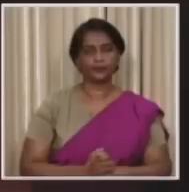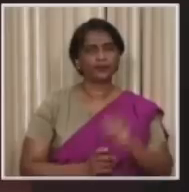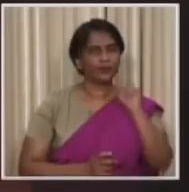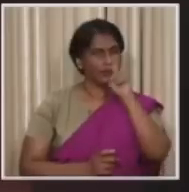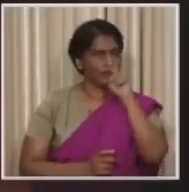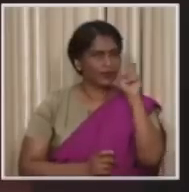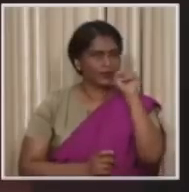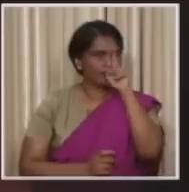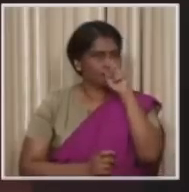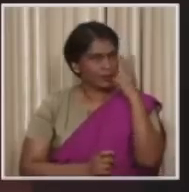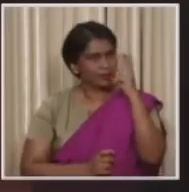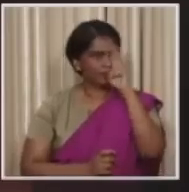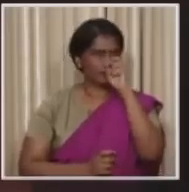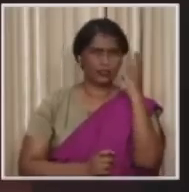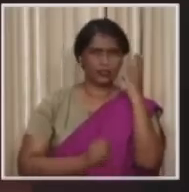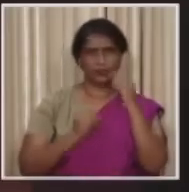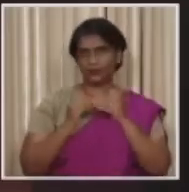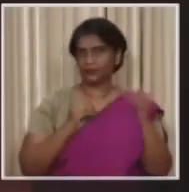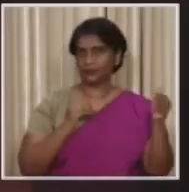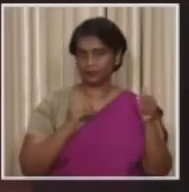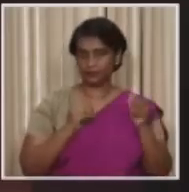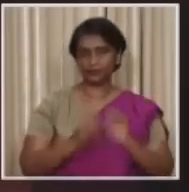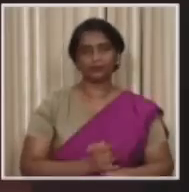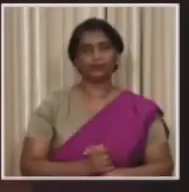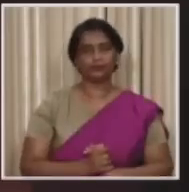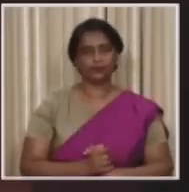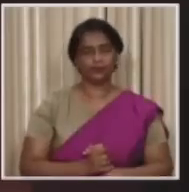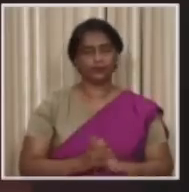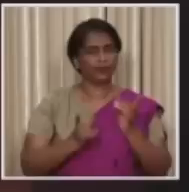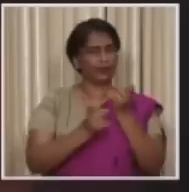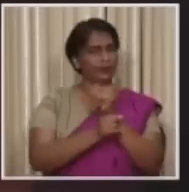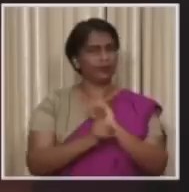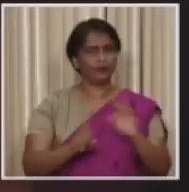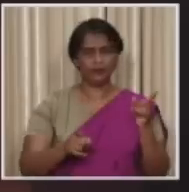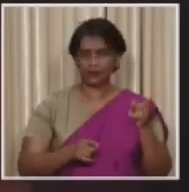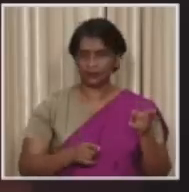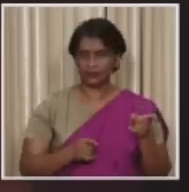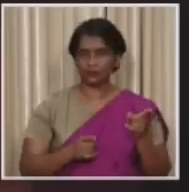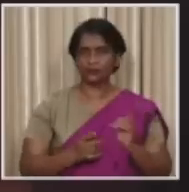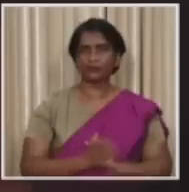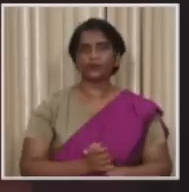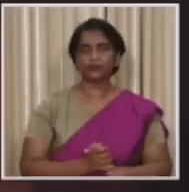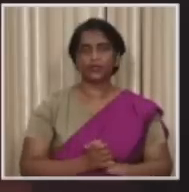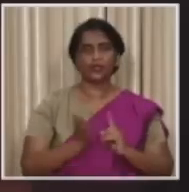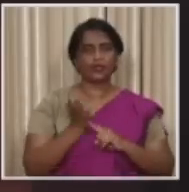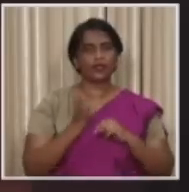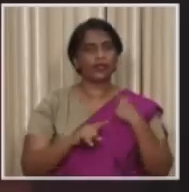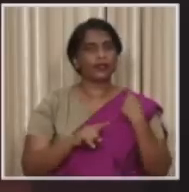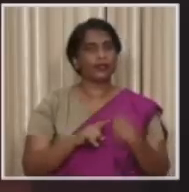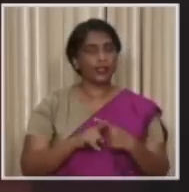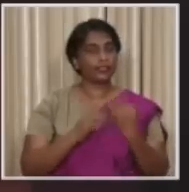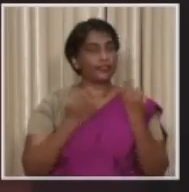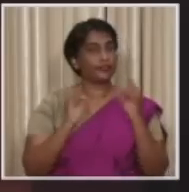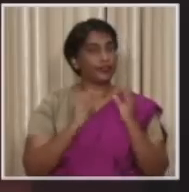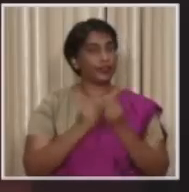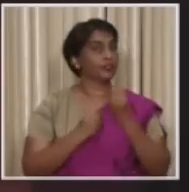මාසයක් දෙකක් හෝ තුනක් ඇතුළත එක පාරටම බදු සහන ලබා දුන්නා